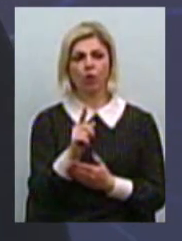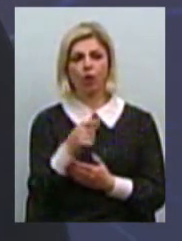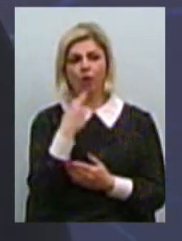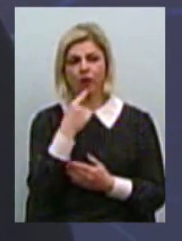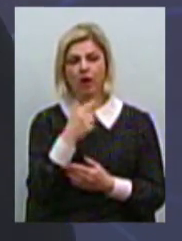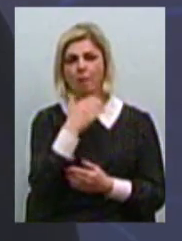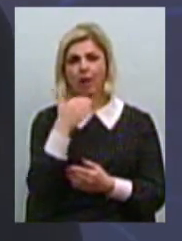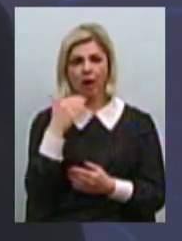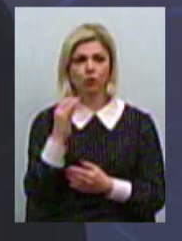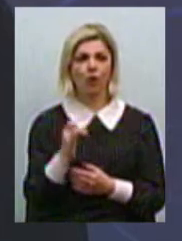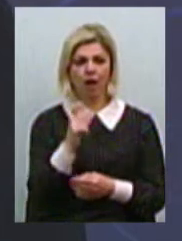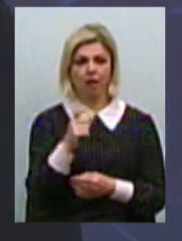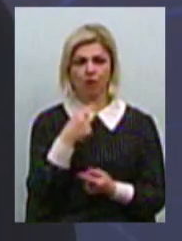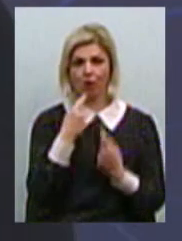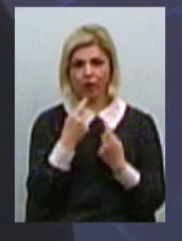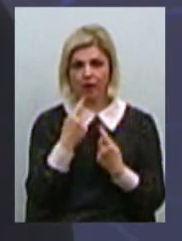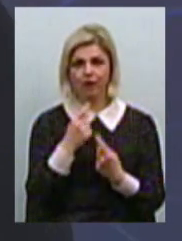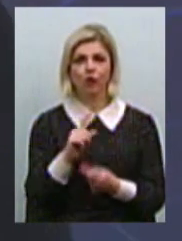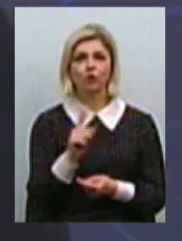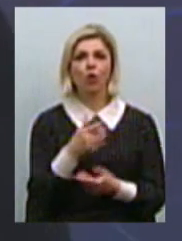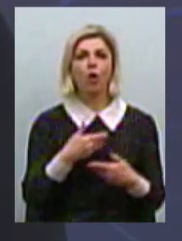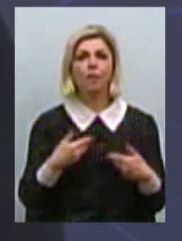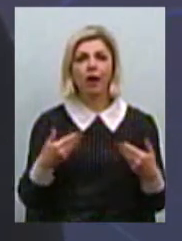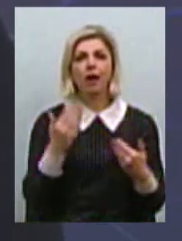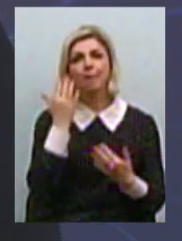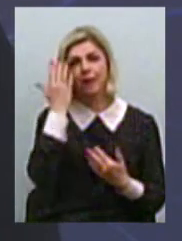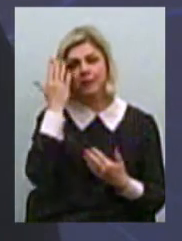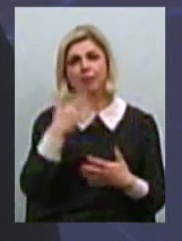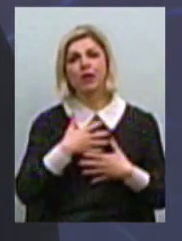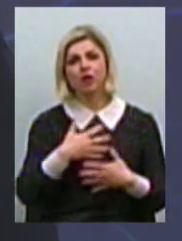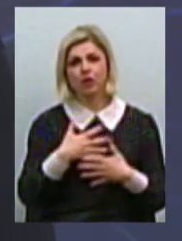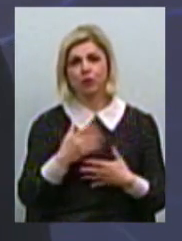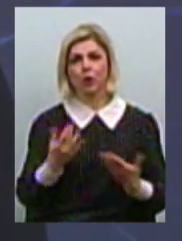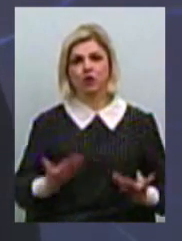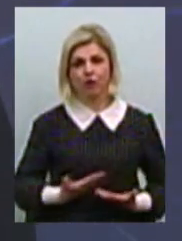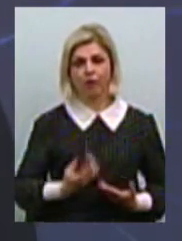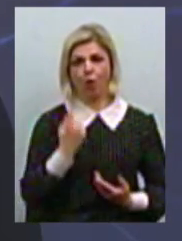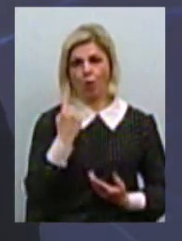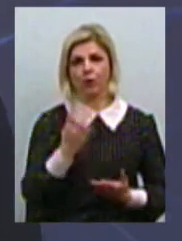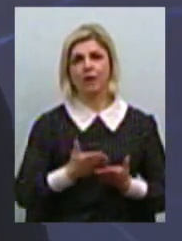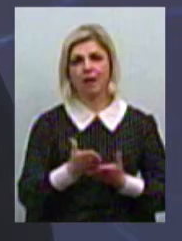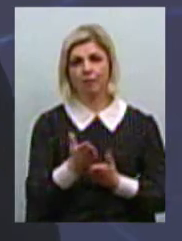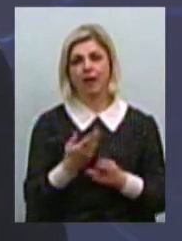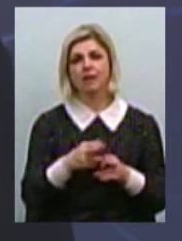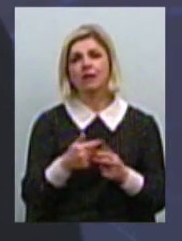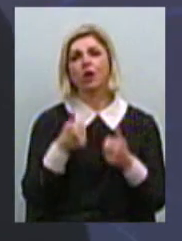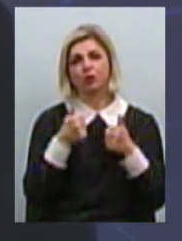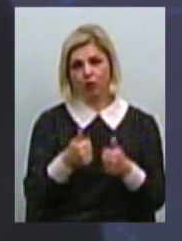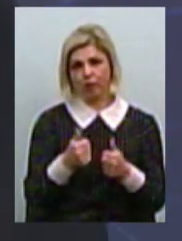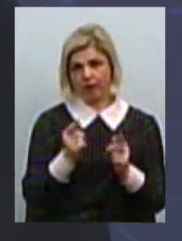дуже багато разів, але ми мислимо, пишемо і живемо в одному напрямку, і це дуже здорово насправді.